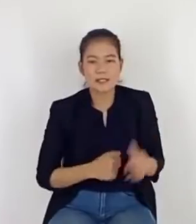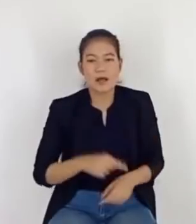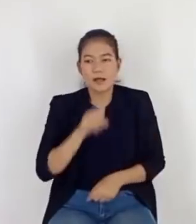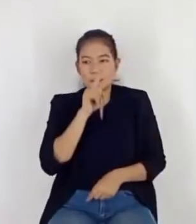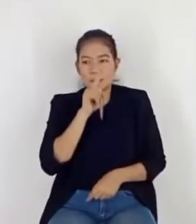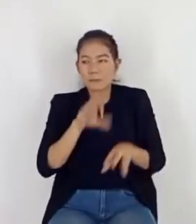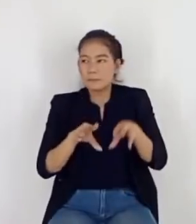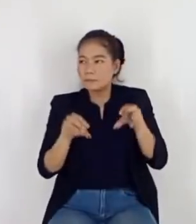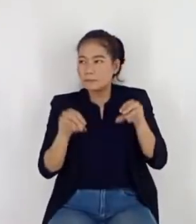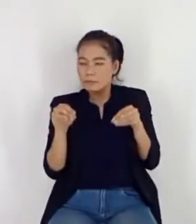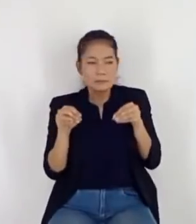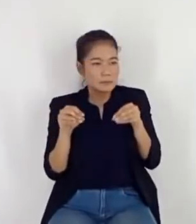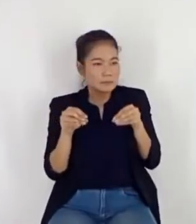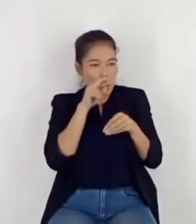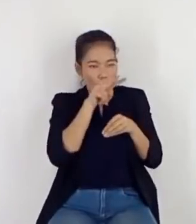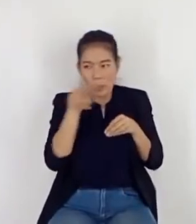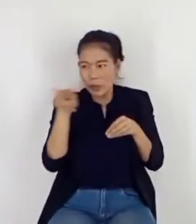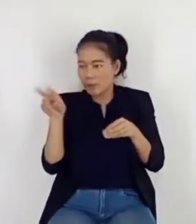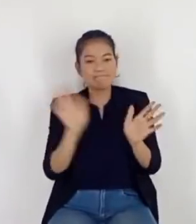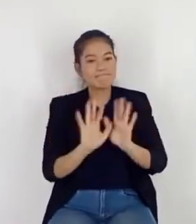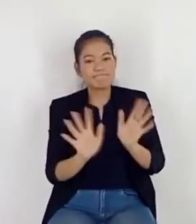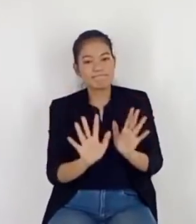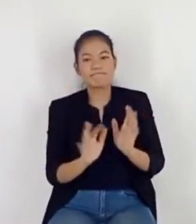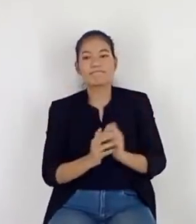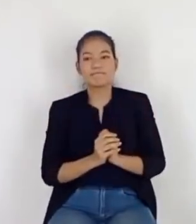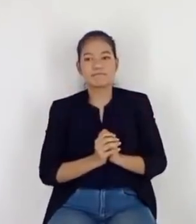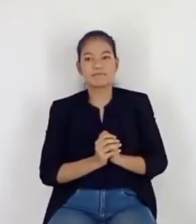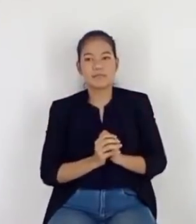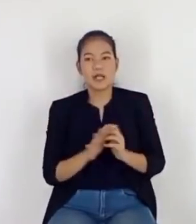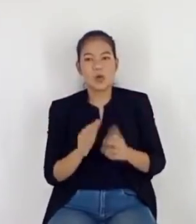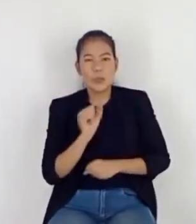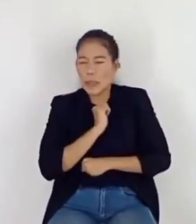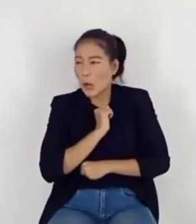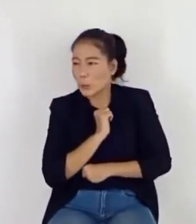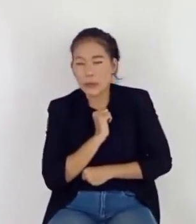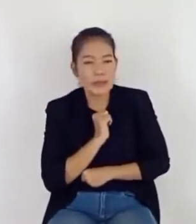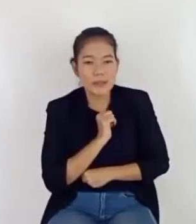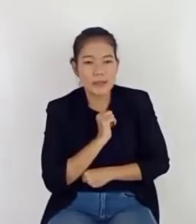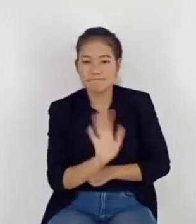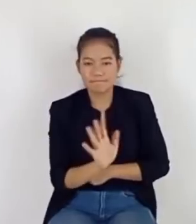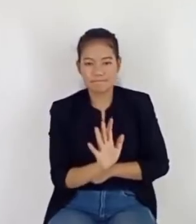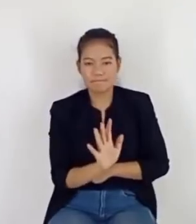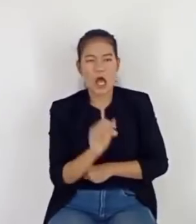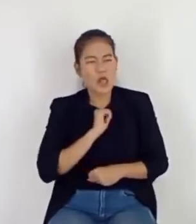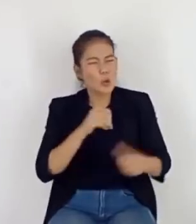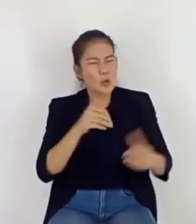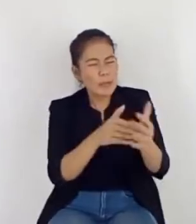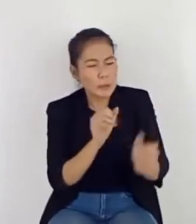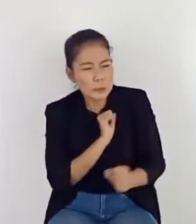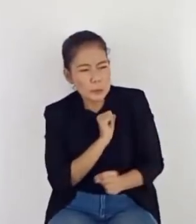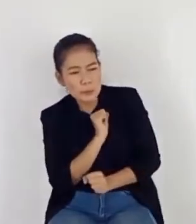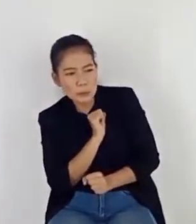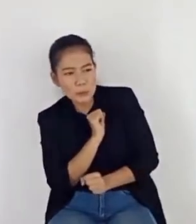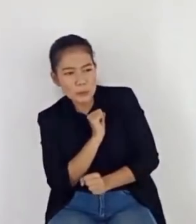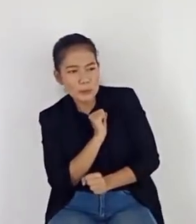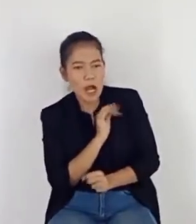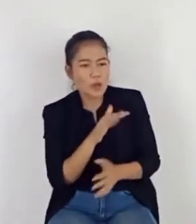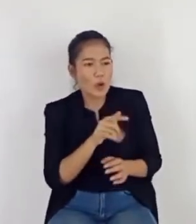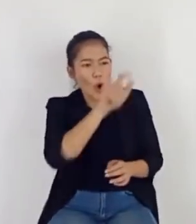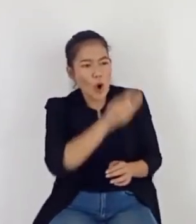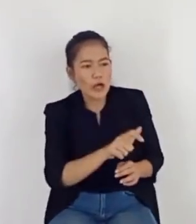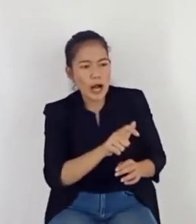jangan menjadi penonton. Dan jangan takut kalau ada yang menghambat, ada yang